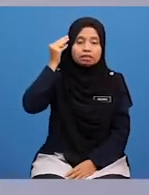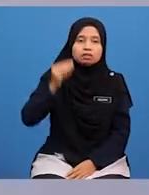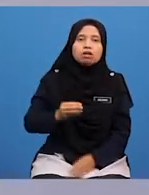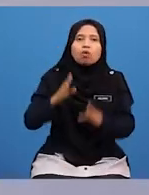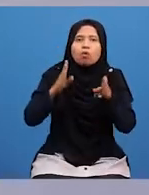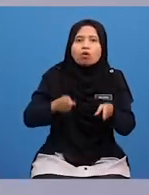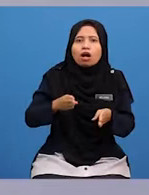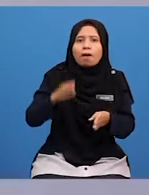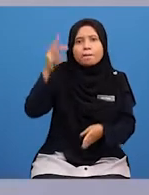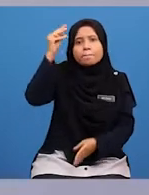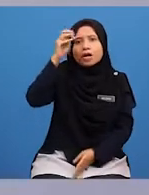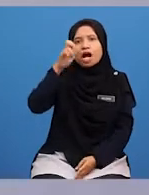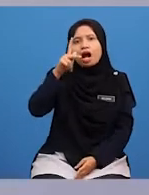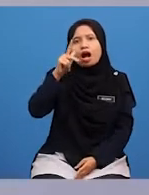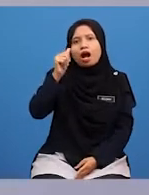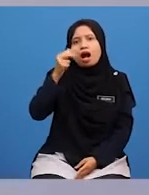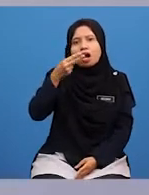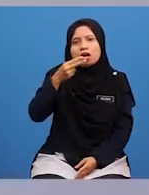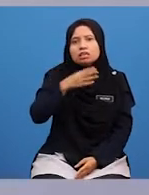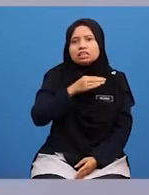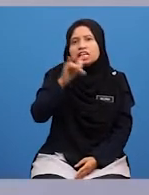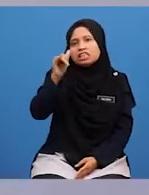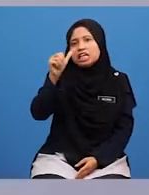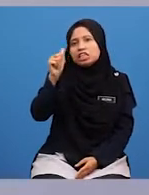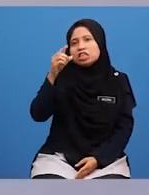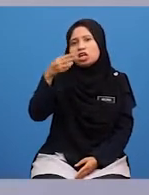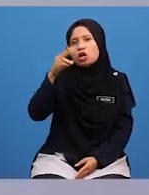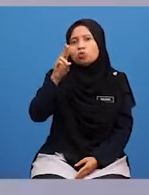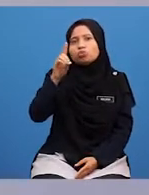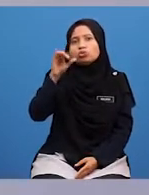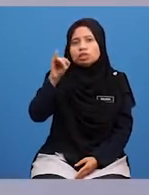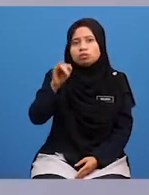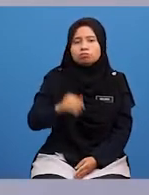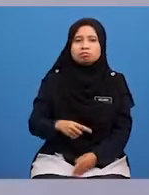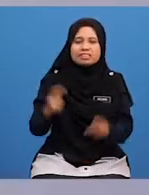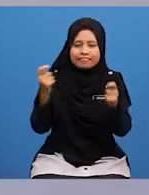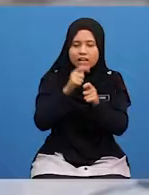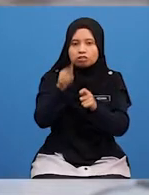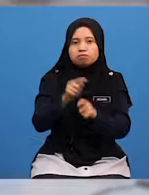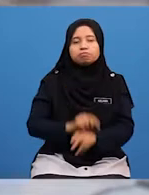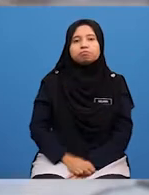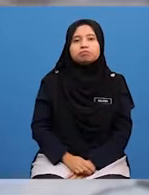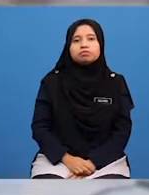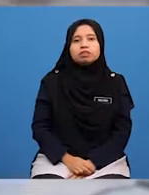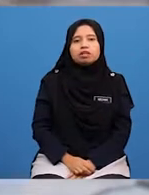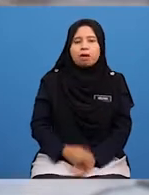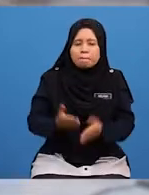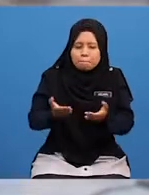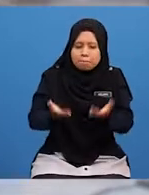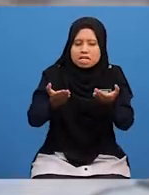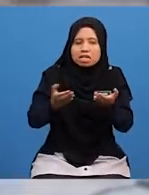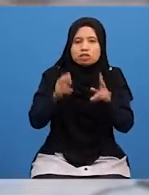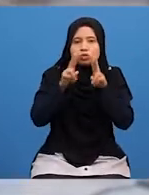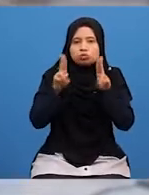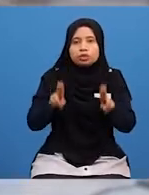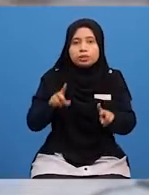tentangan musyrikin di Mekah serta tentangan Yahudi dan munafik di Madinah. Begitulah beratnya